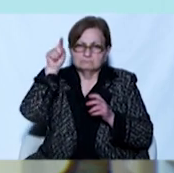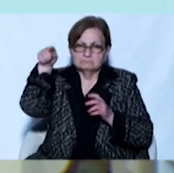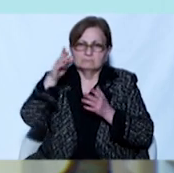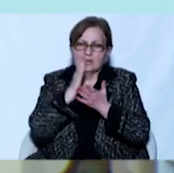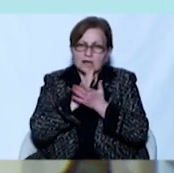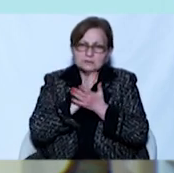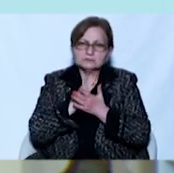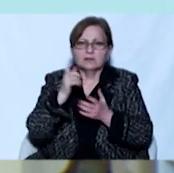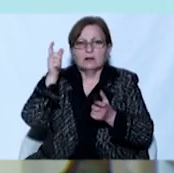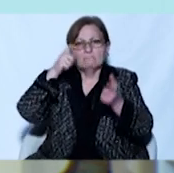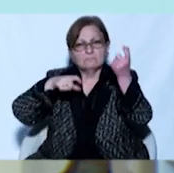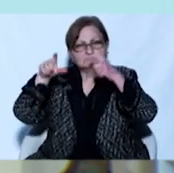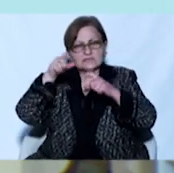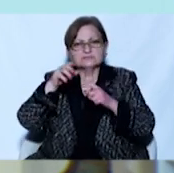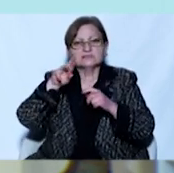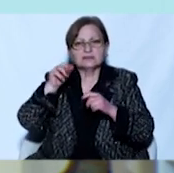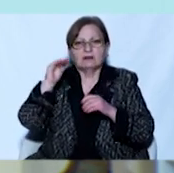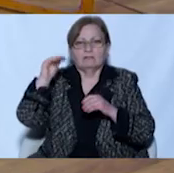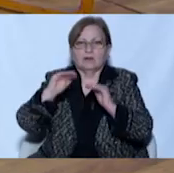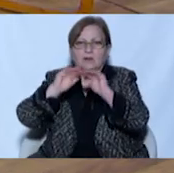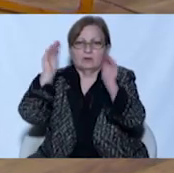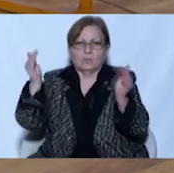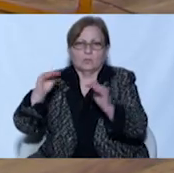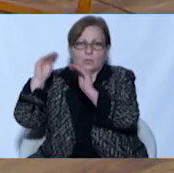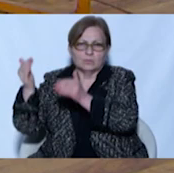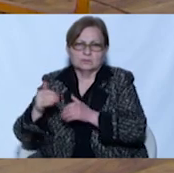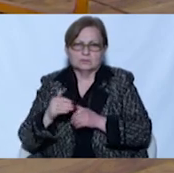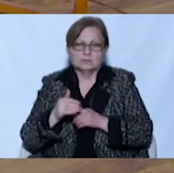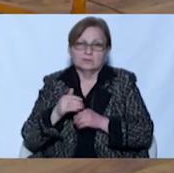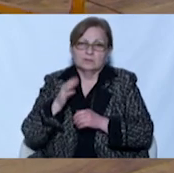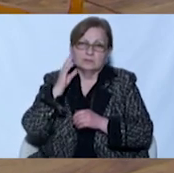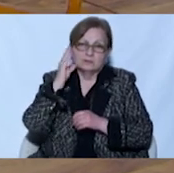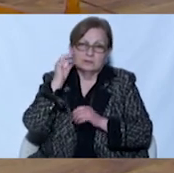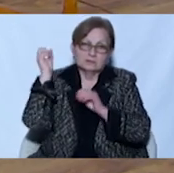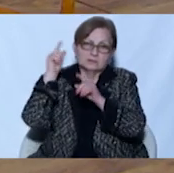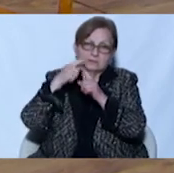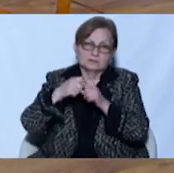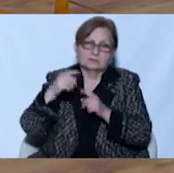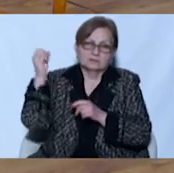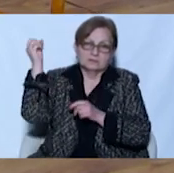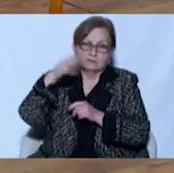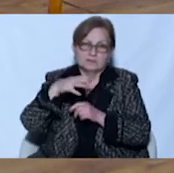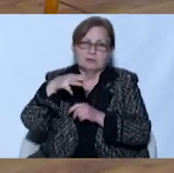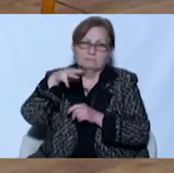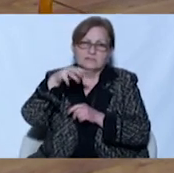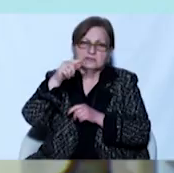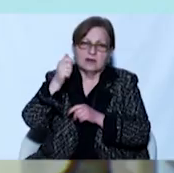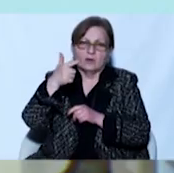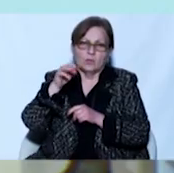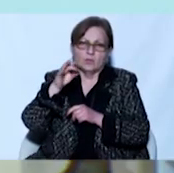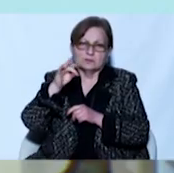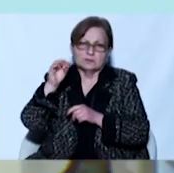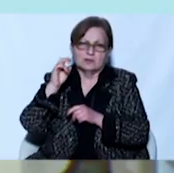არის მთაც და გორაც. ხოლო როცა ემატება იანი, გამოდის სიტყვა მთაგორიანი,